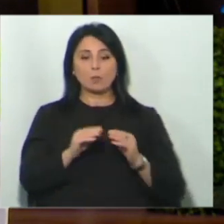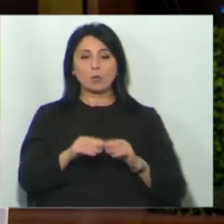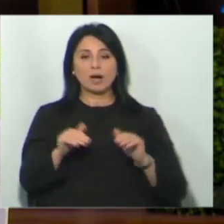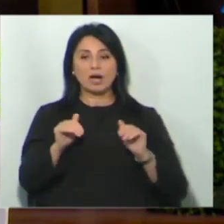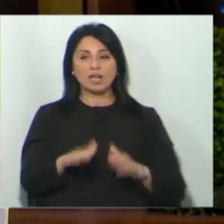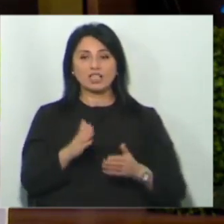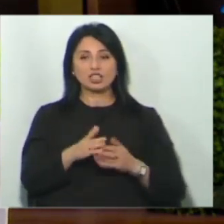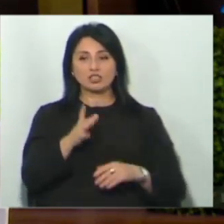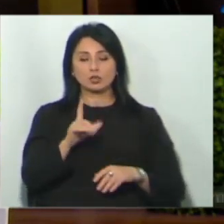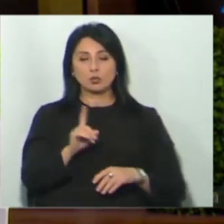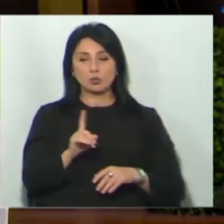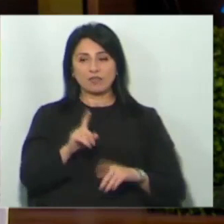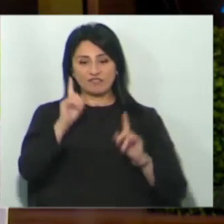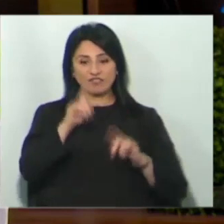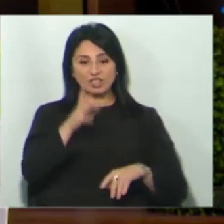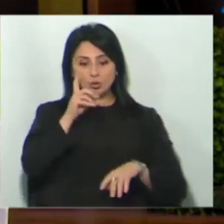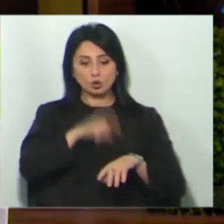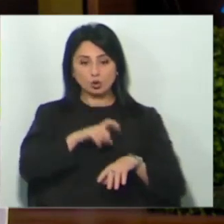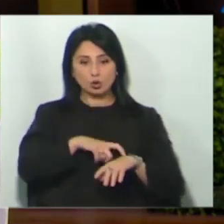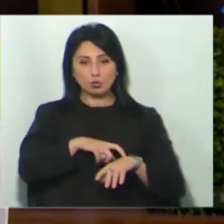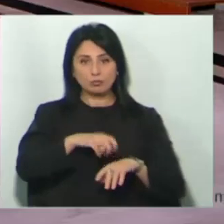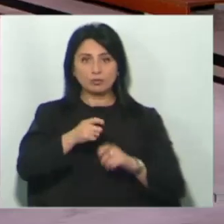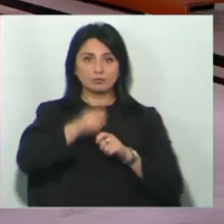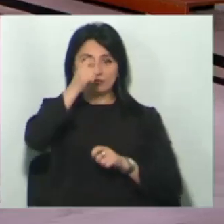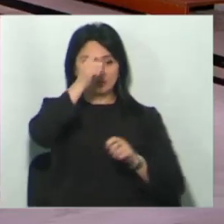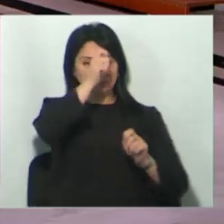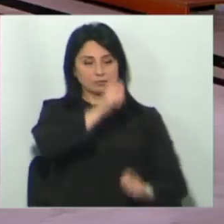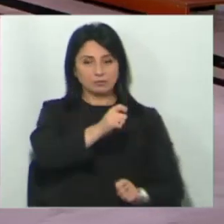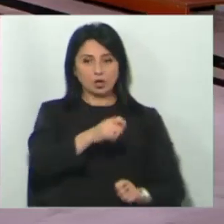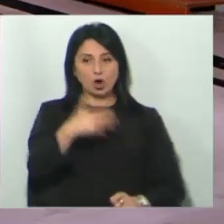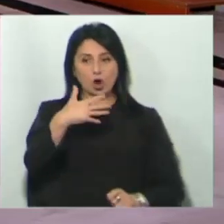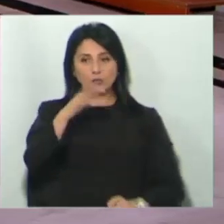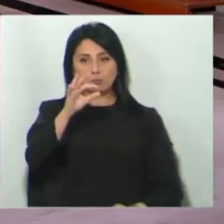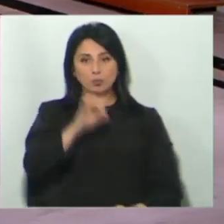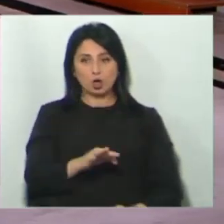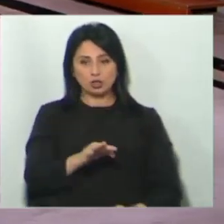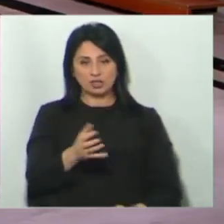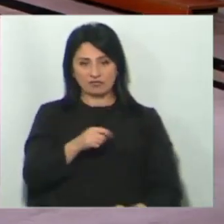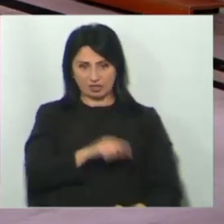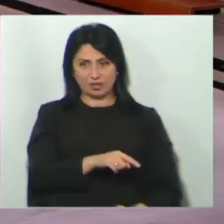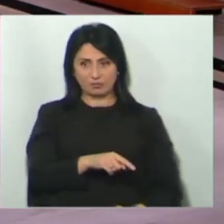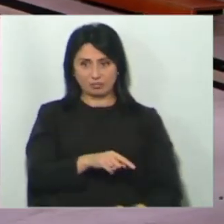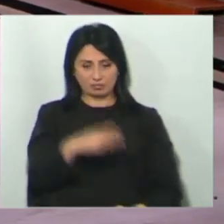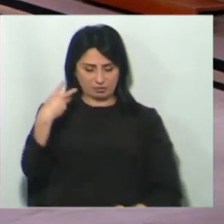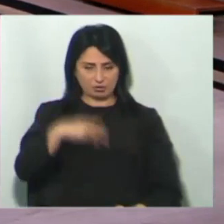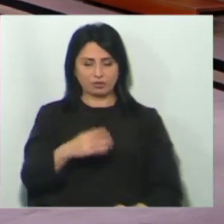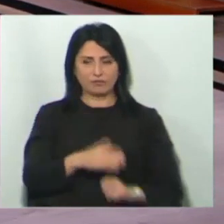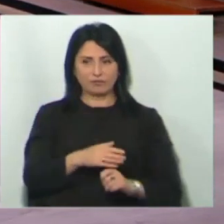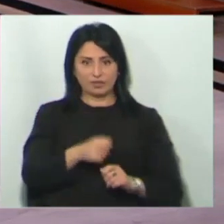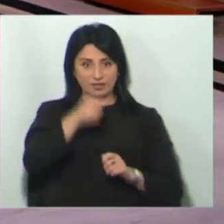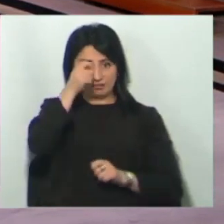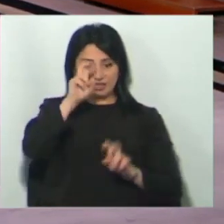Պրոբլեմիս կադաճրա իս որոմ վիցոտետը չրդիլշի չվեն որմուստահատ պրոցենց վիղեպտ, ռուջիսաս հած